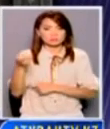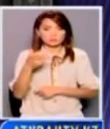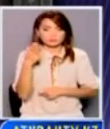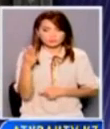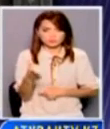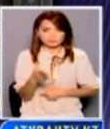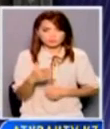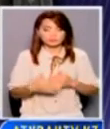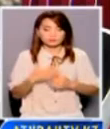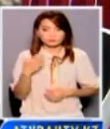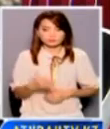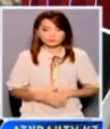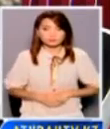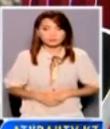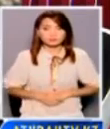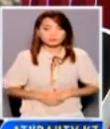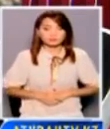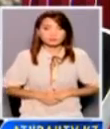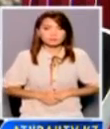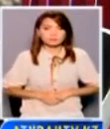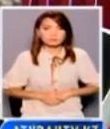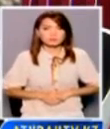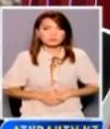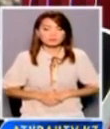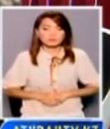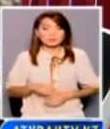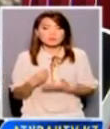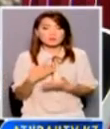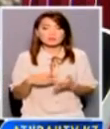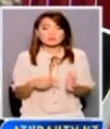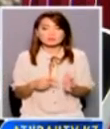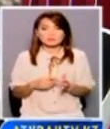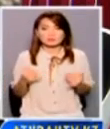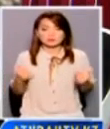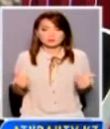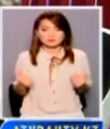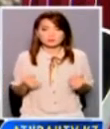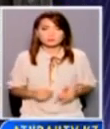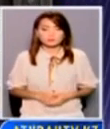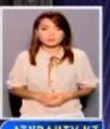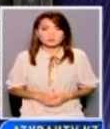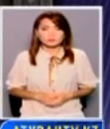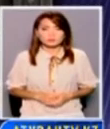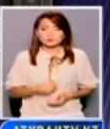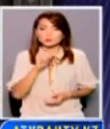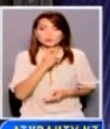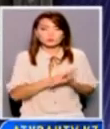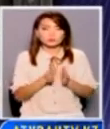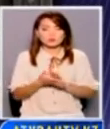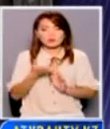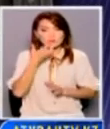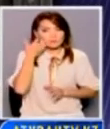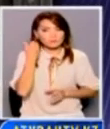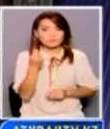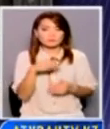іс шарасын алуға жіберіледі. 10 есе жоғарылатылған баға қазір біреудің қиын жағдайын пайдаланып одан